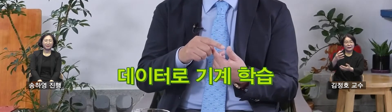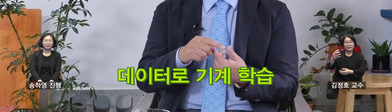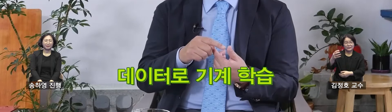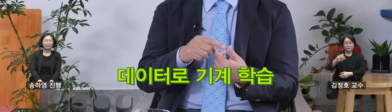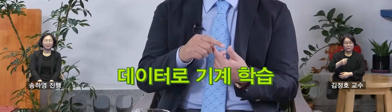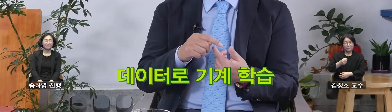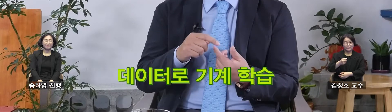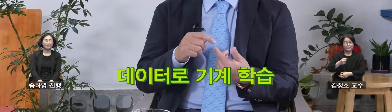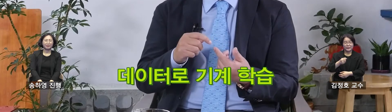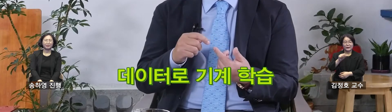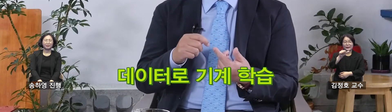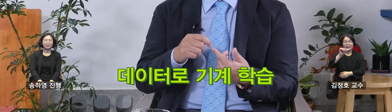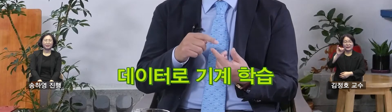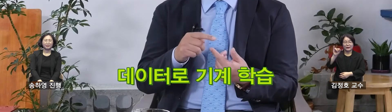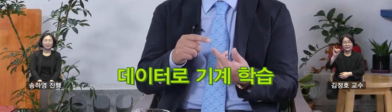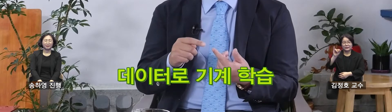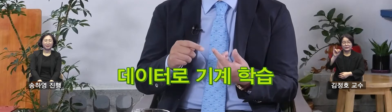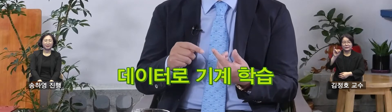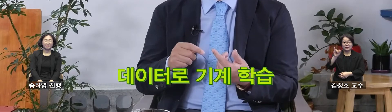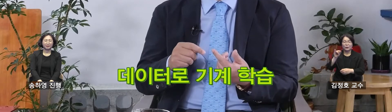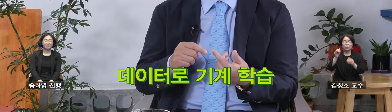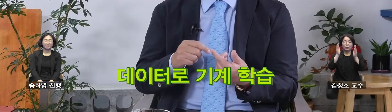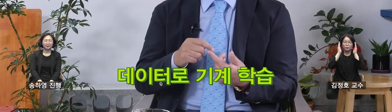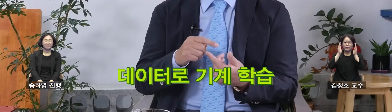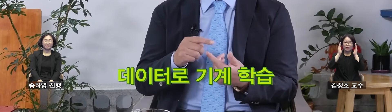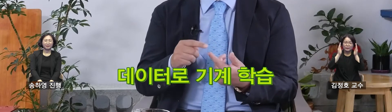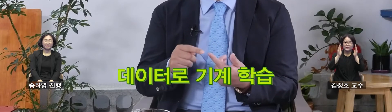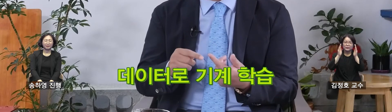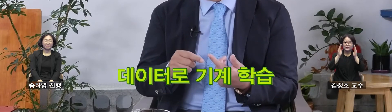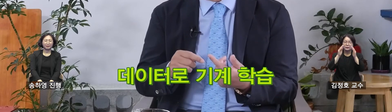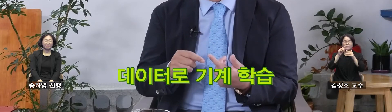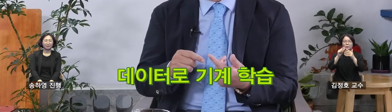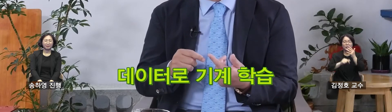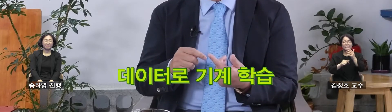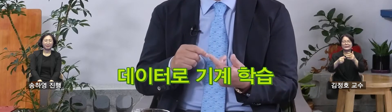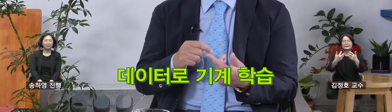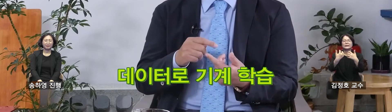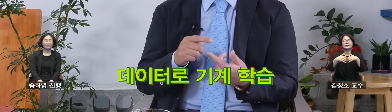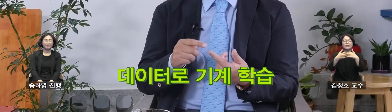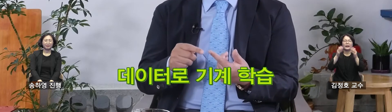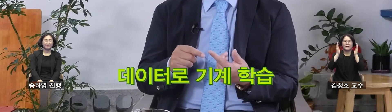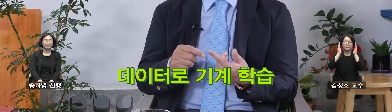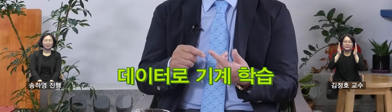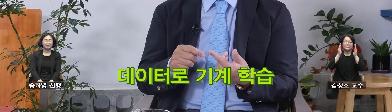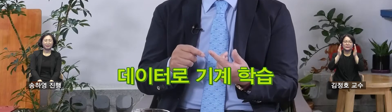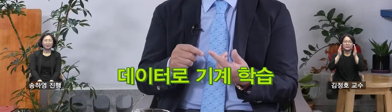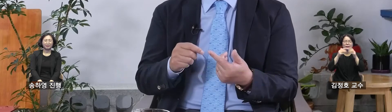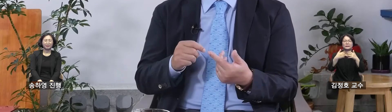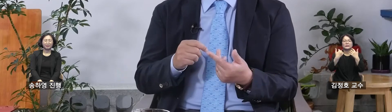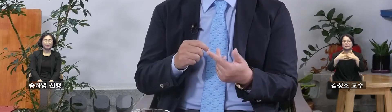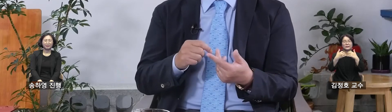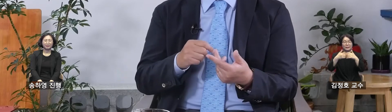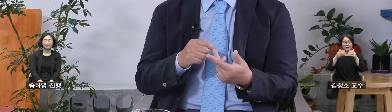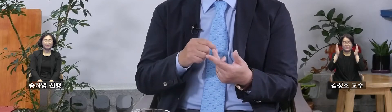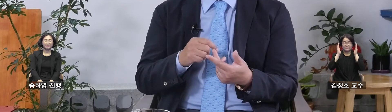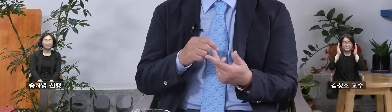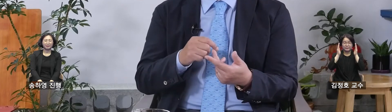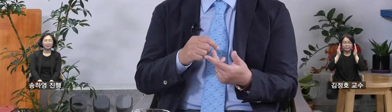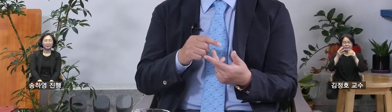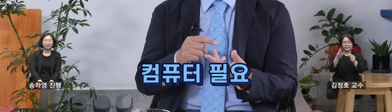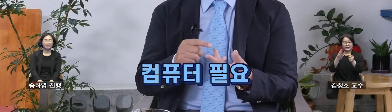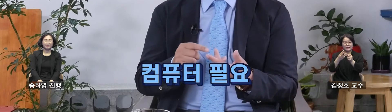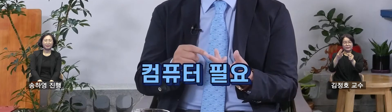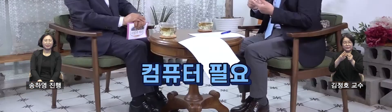있으면 인공지능이 공부하는 그런 알고리즘을 기계학습이라고 합니다. 머신러닝이라고 그러고요. 세